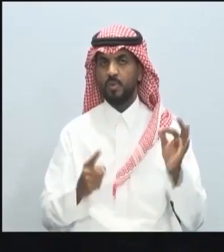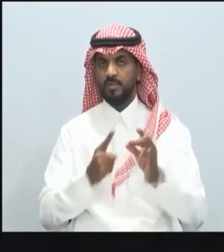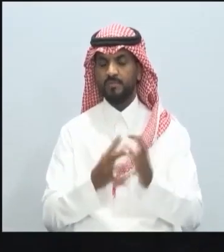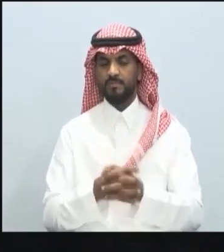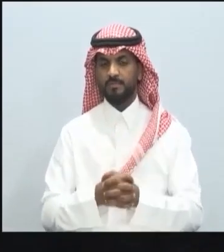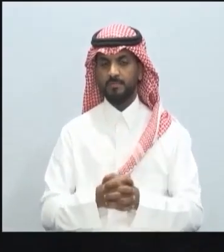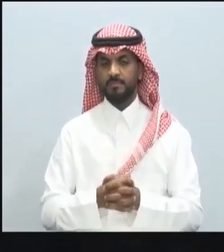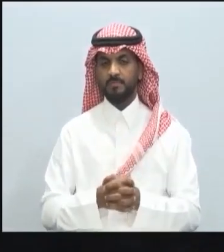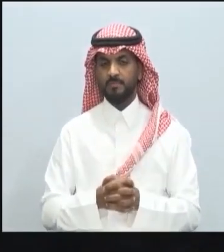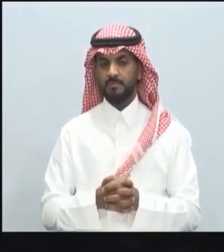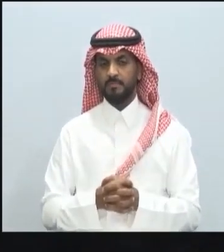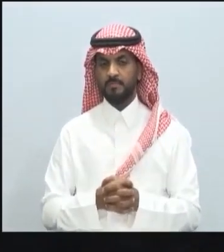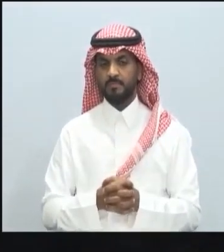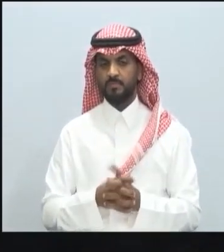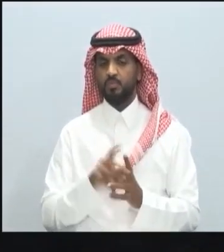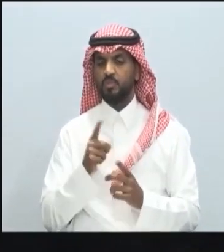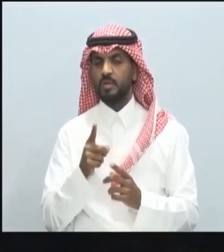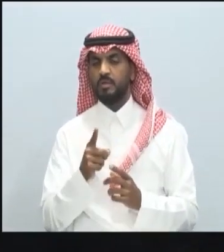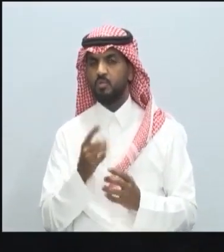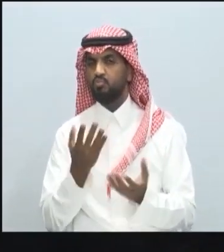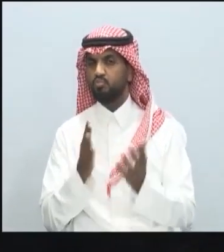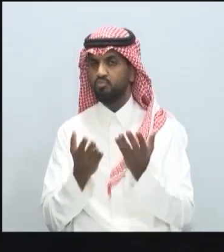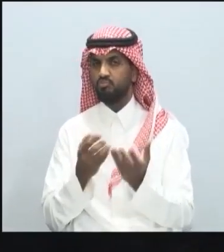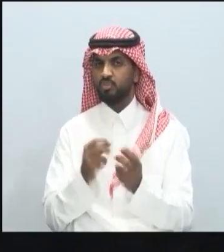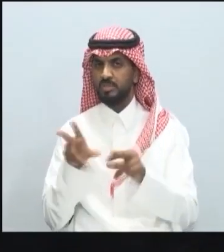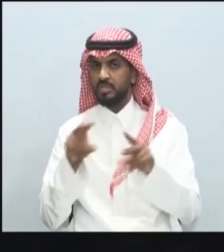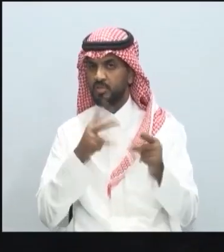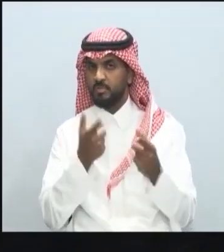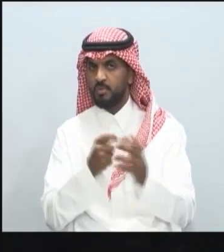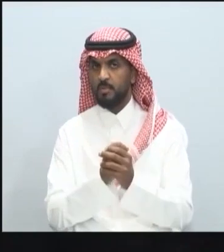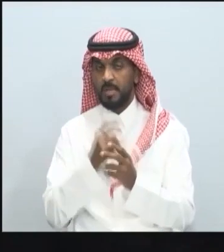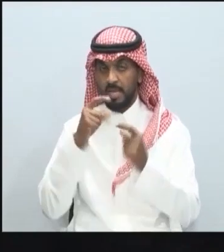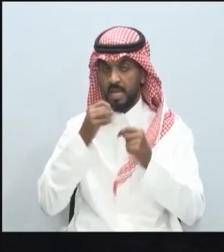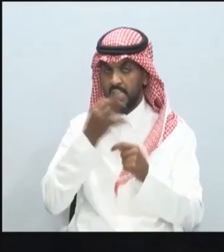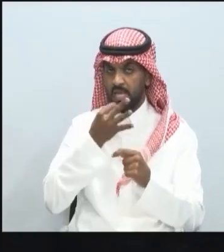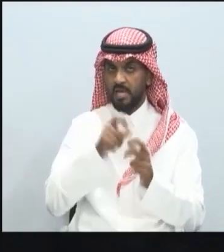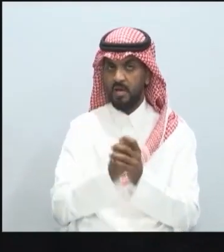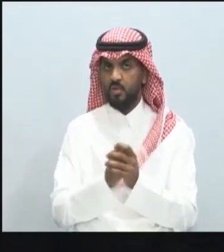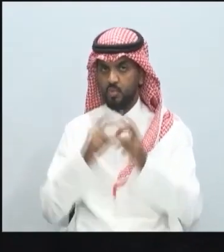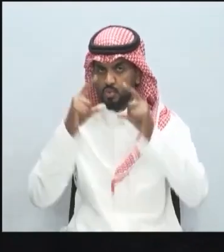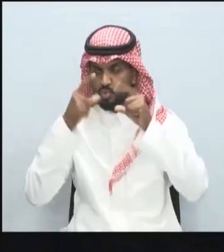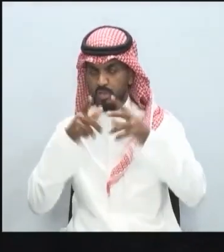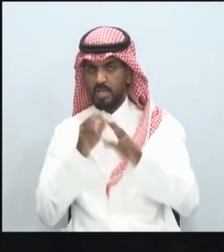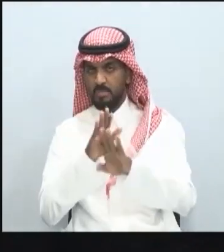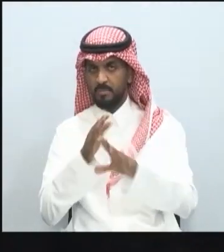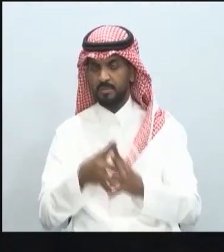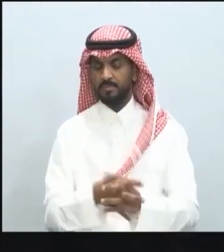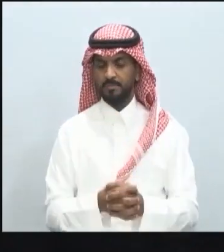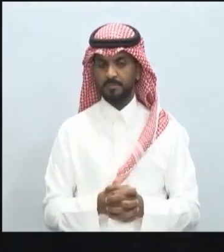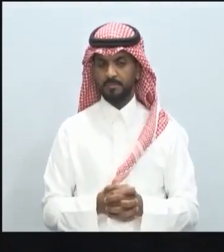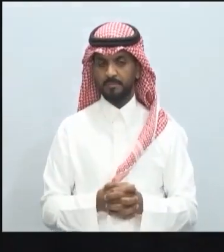الهدف لكن ما هنا ما اوجه التشابه بين القراءه والمشهد الاتي هذا المشهد الذي